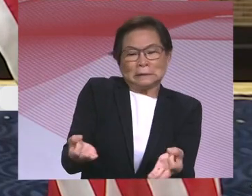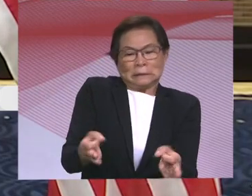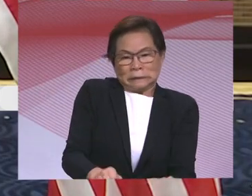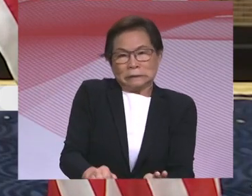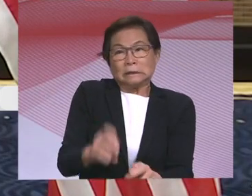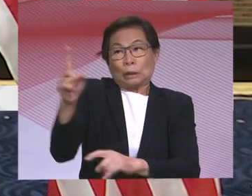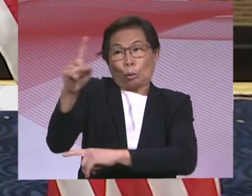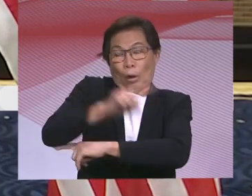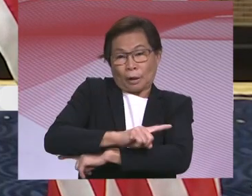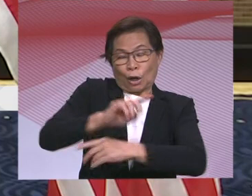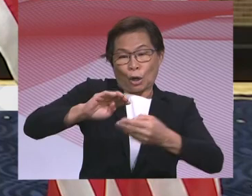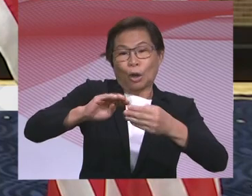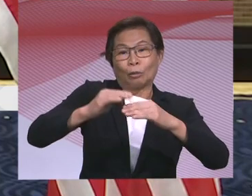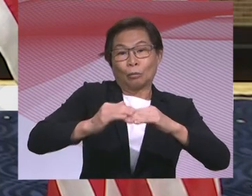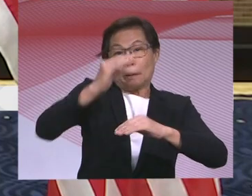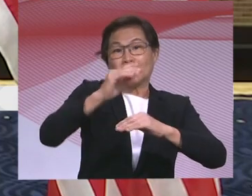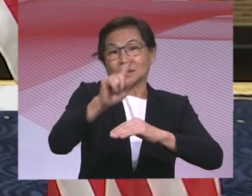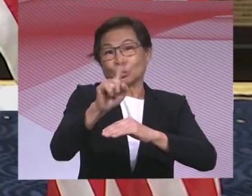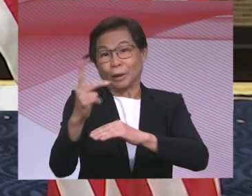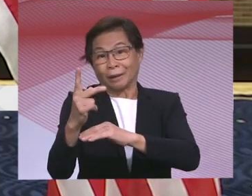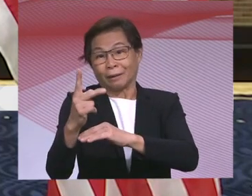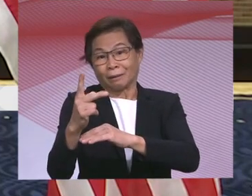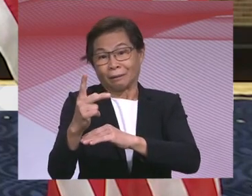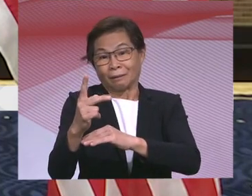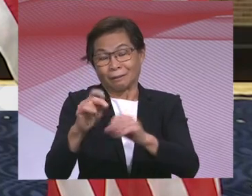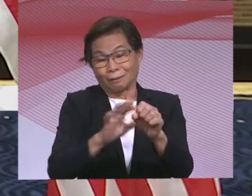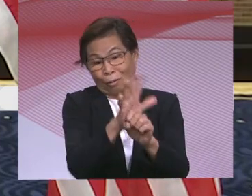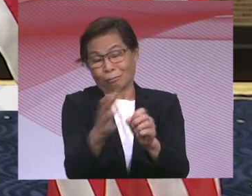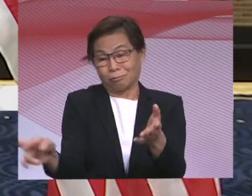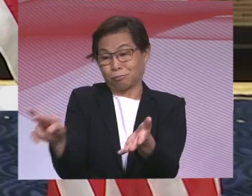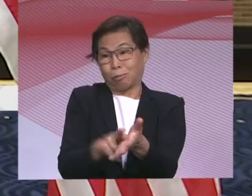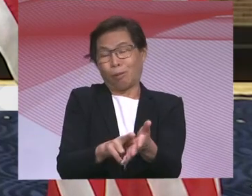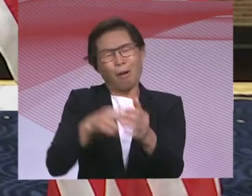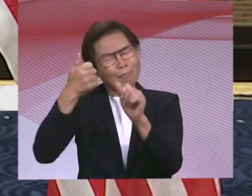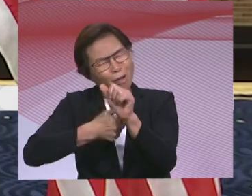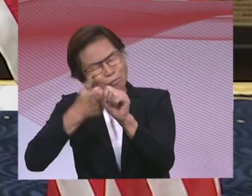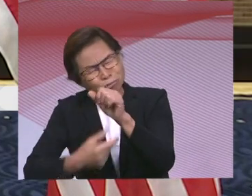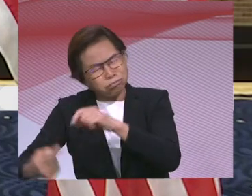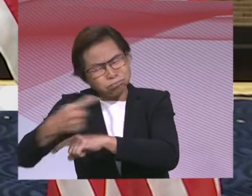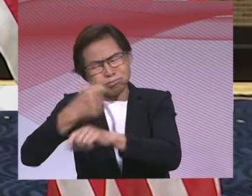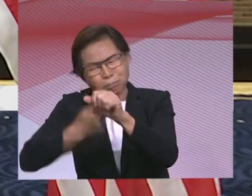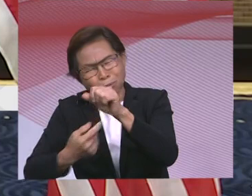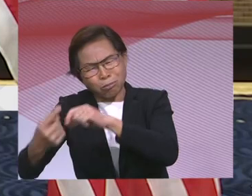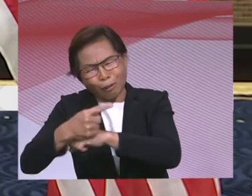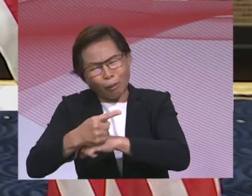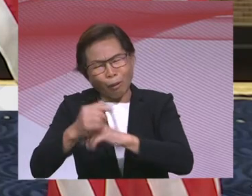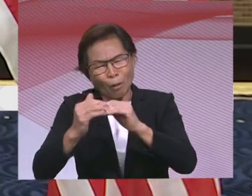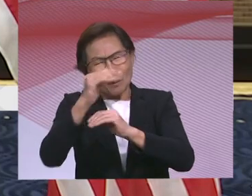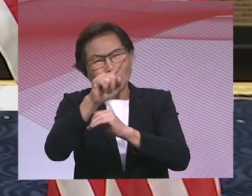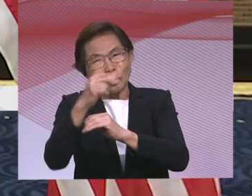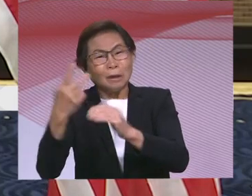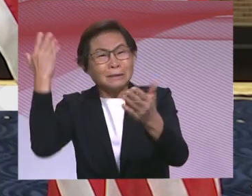keseharian 4-digit bagi komit 19 direcord Kan setiap hari sehinggalah